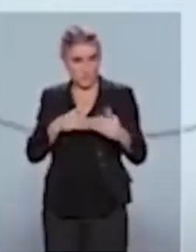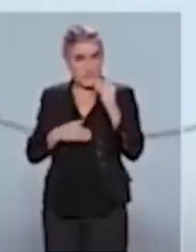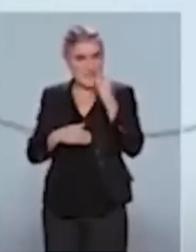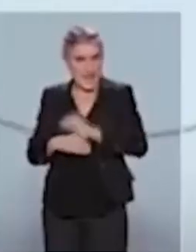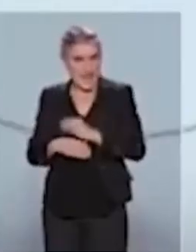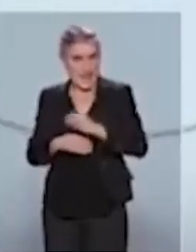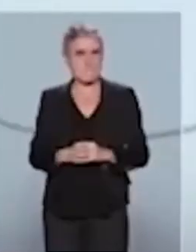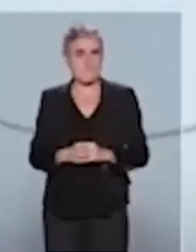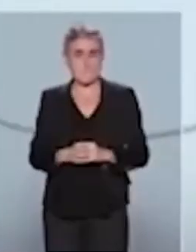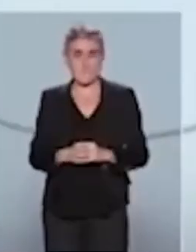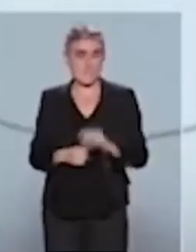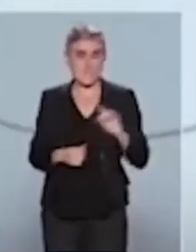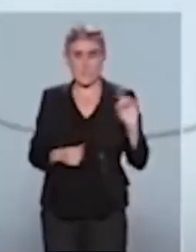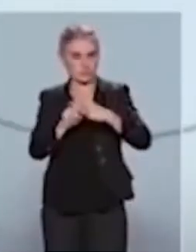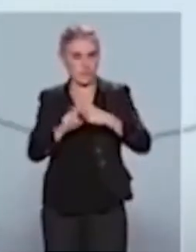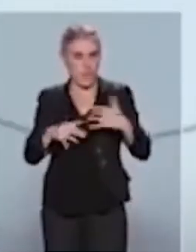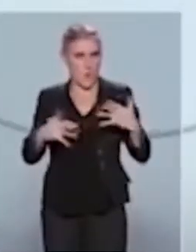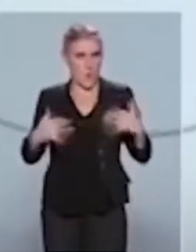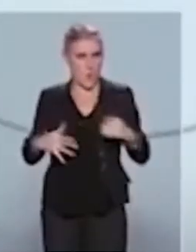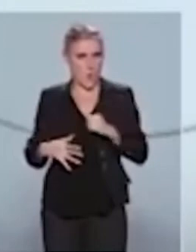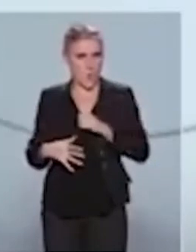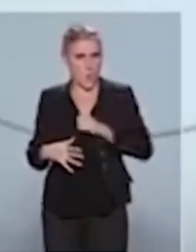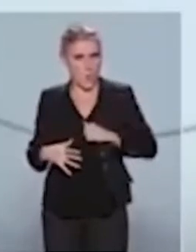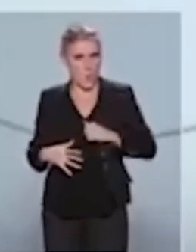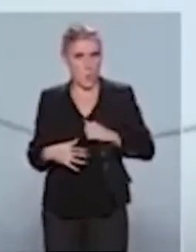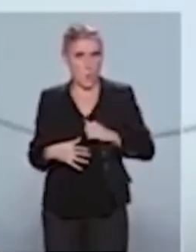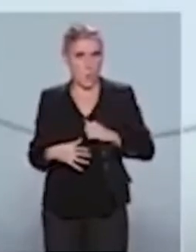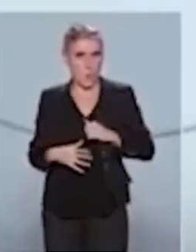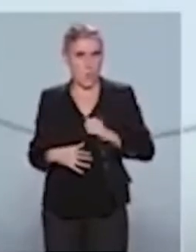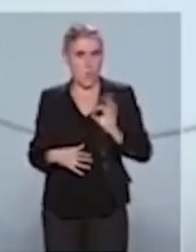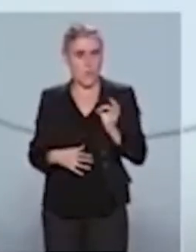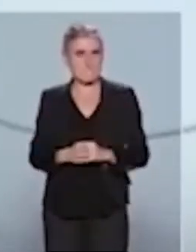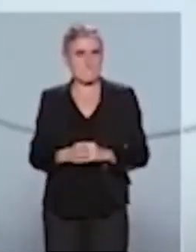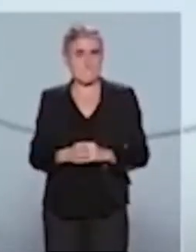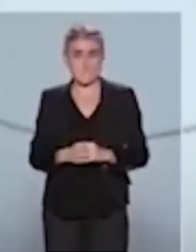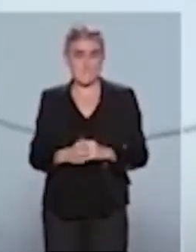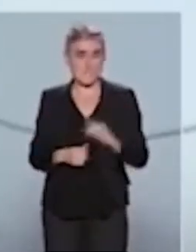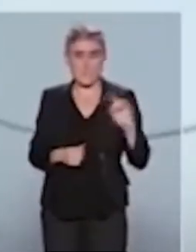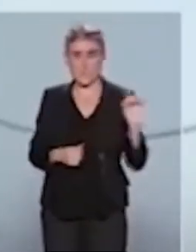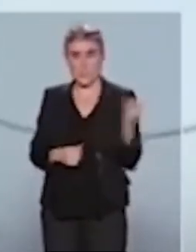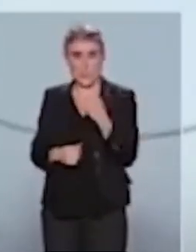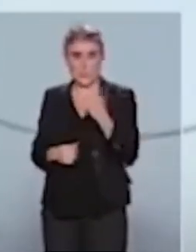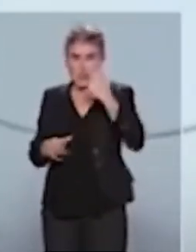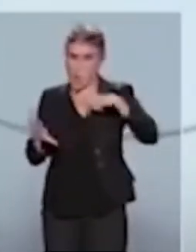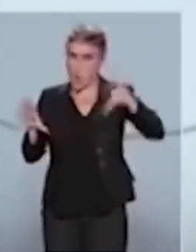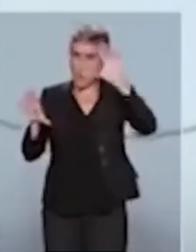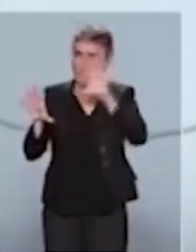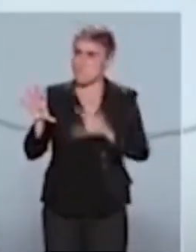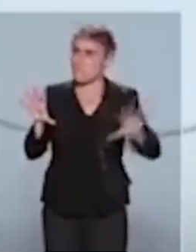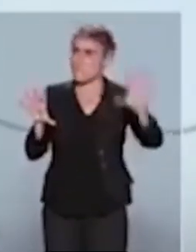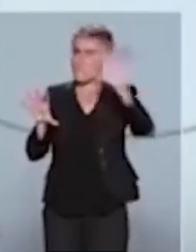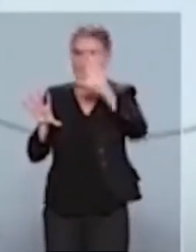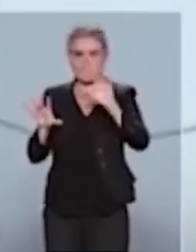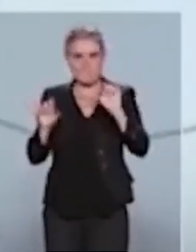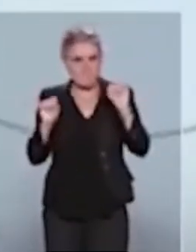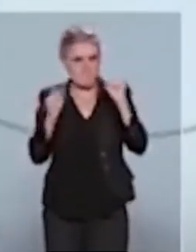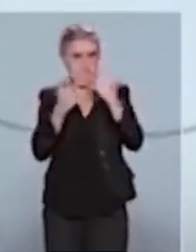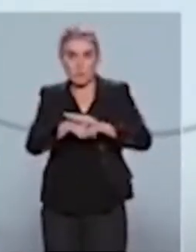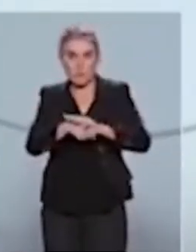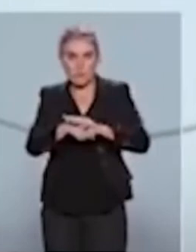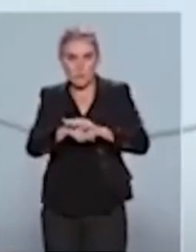les températures baissent. En Europe, beaucoup d'humilité. En Europe, surpris par l'évolution du